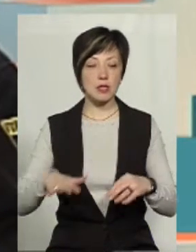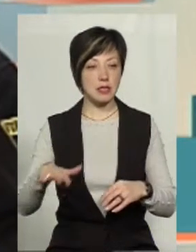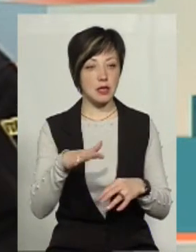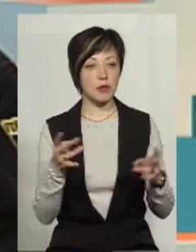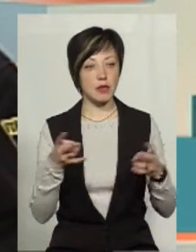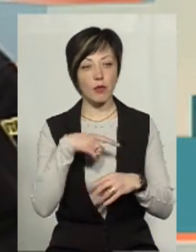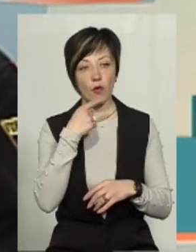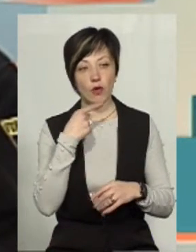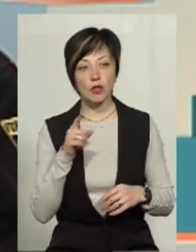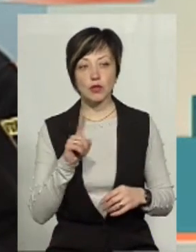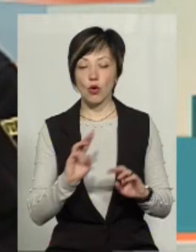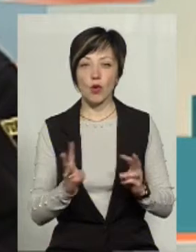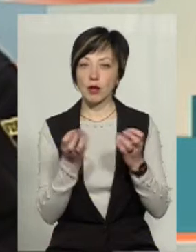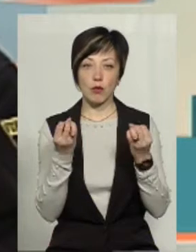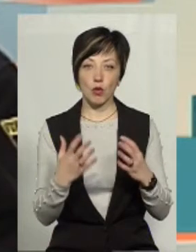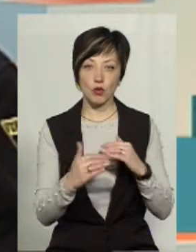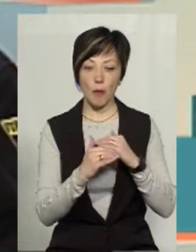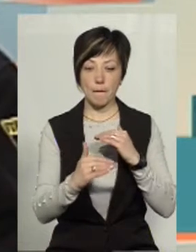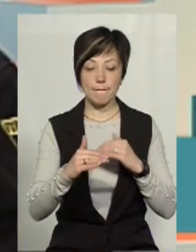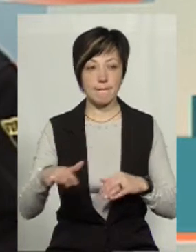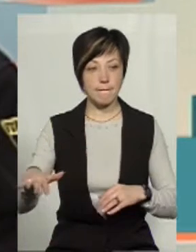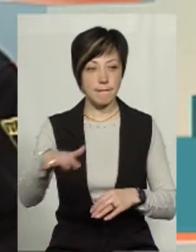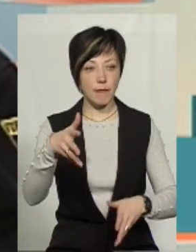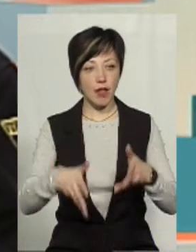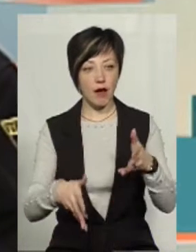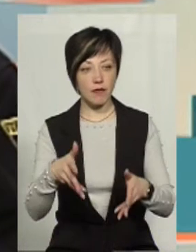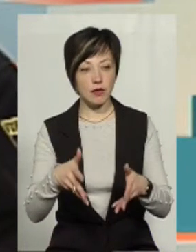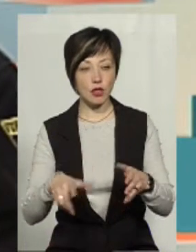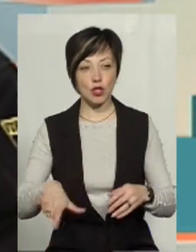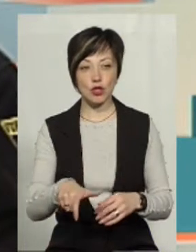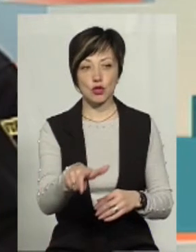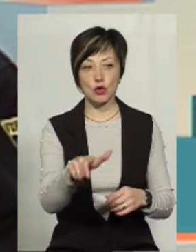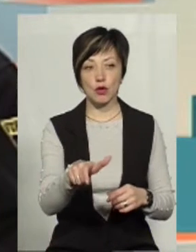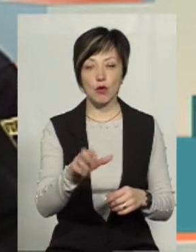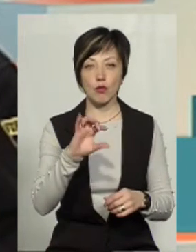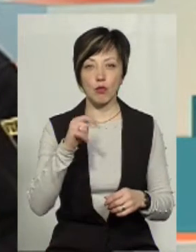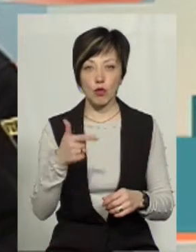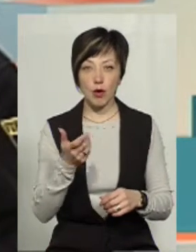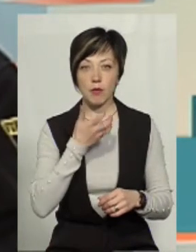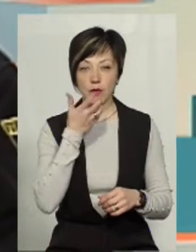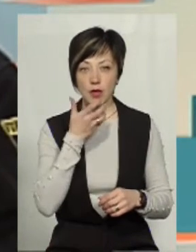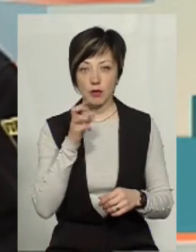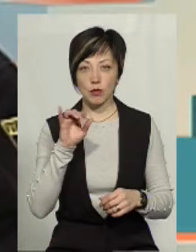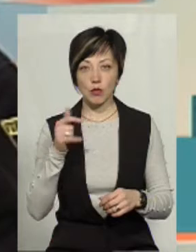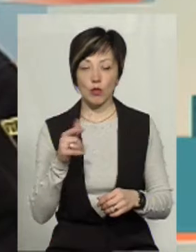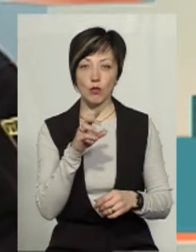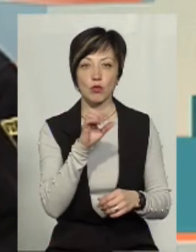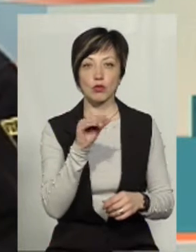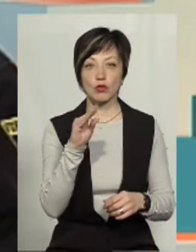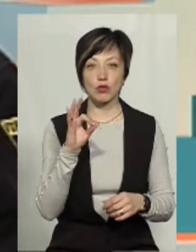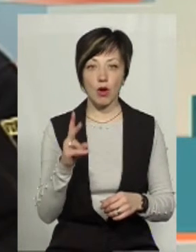тут варто говорити про те, що горіли не просто плавні, не просто заплава річок Бугу і Південного, і